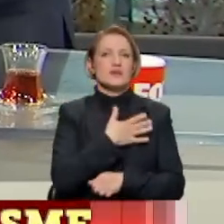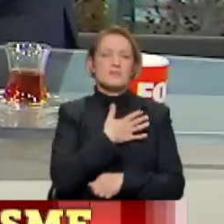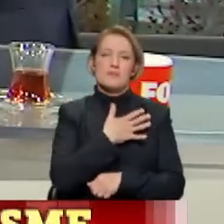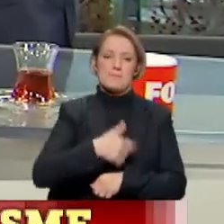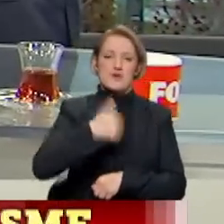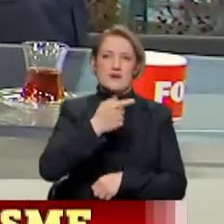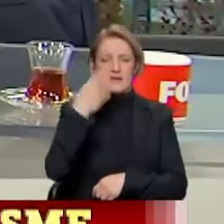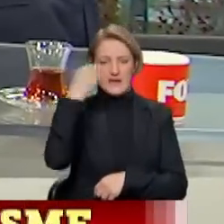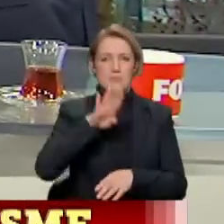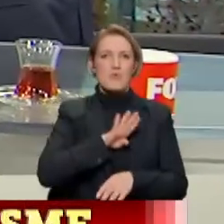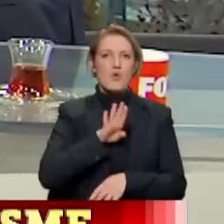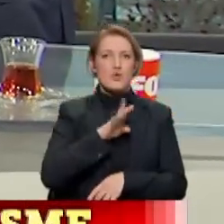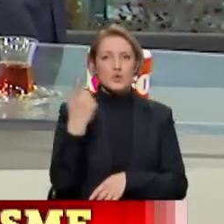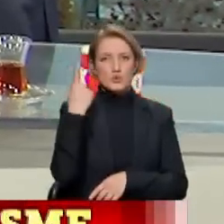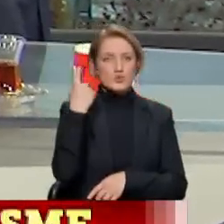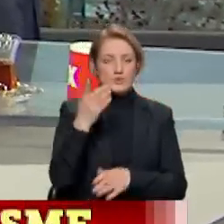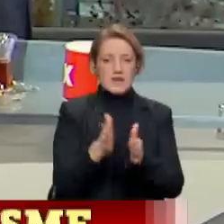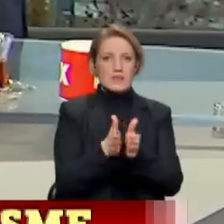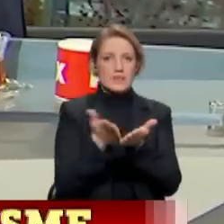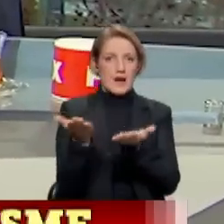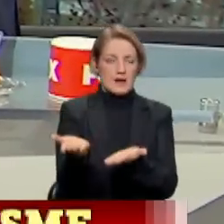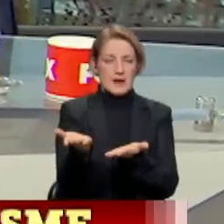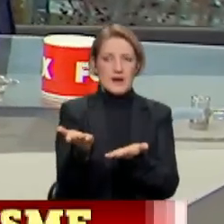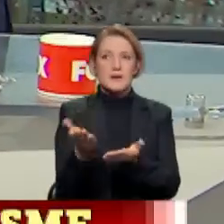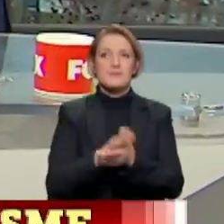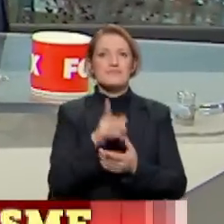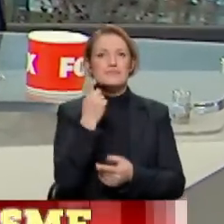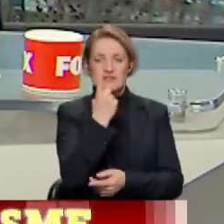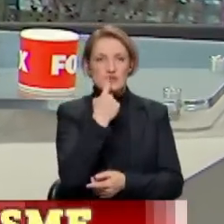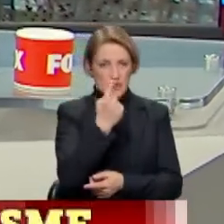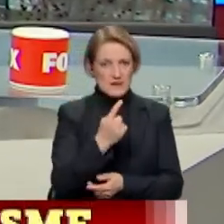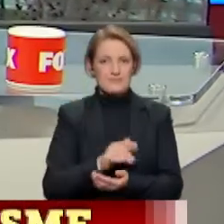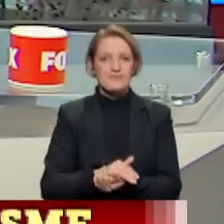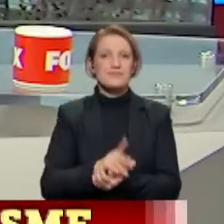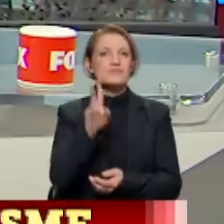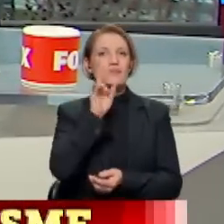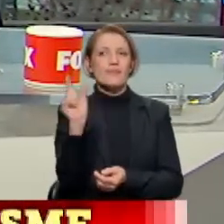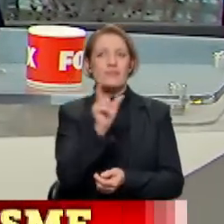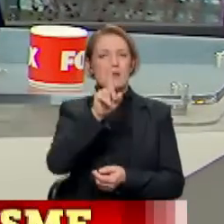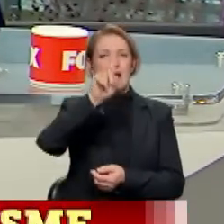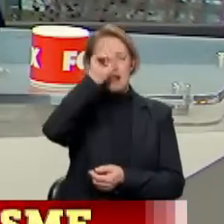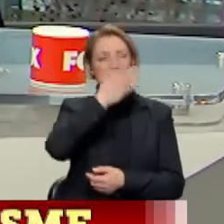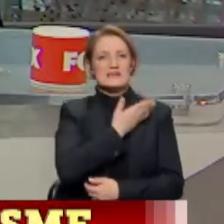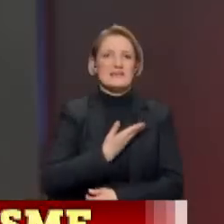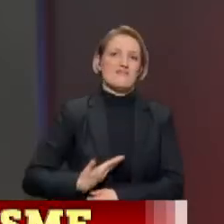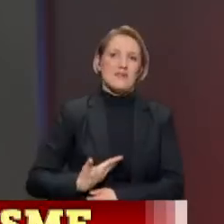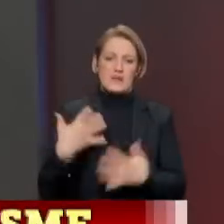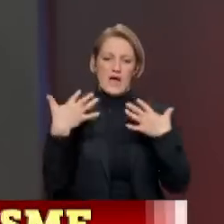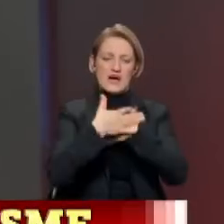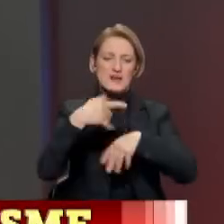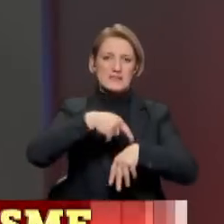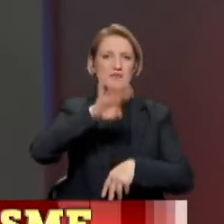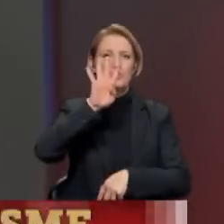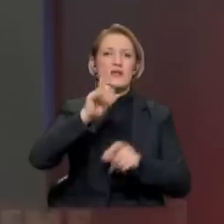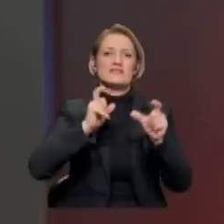Ekrem İmamoğlu'nun yanında. Saraçhane'deydi. Bu arada bir şey söyleyelim. Buyurun, son bir cümle olsun. Allah'ını seven akşamüstü